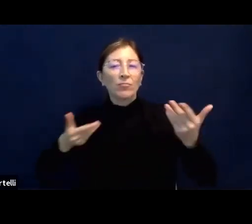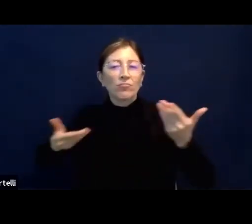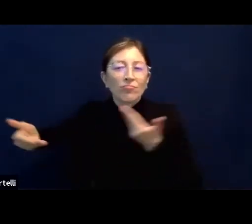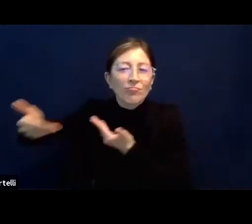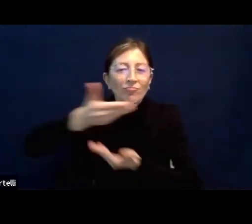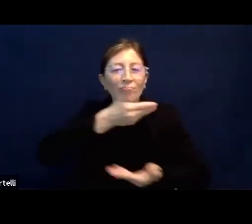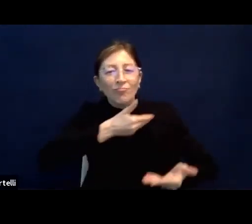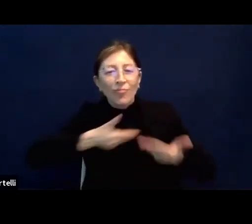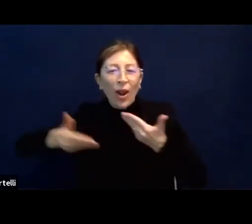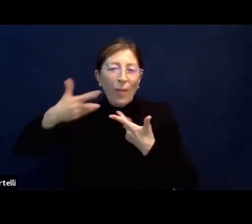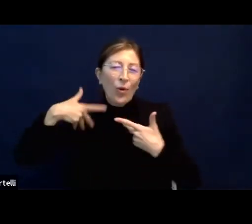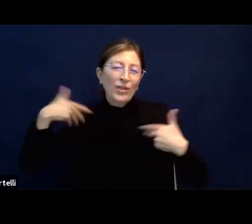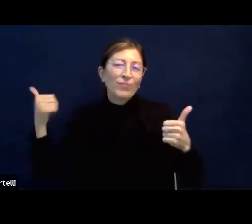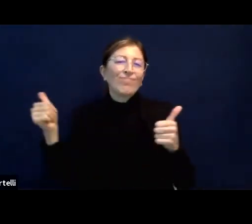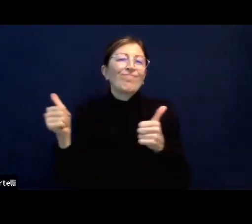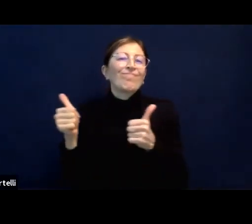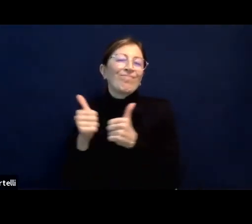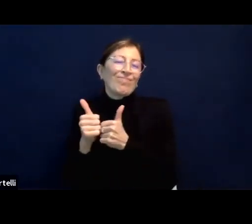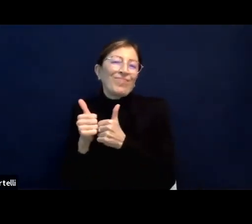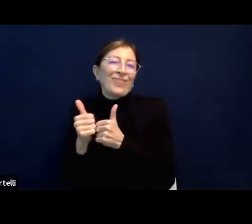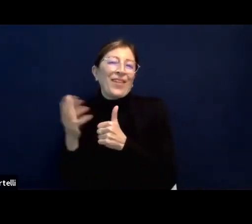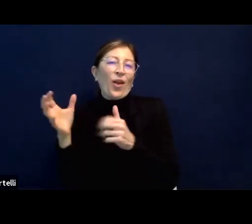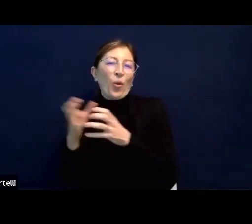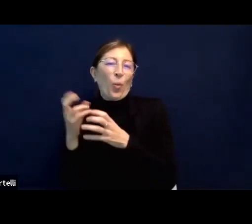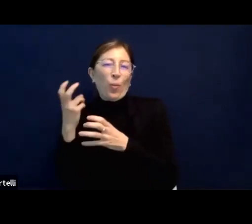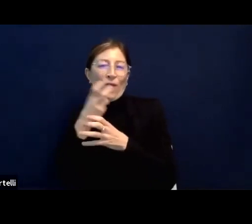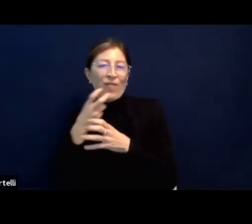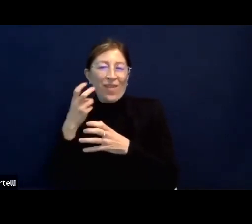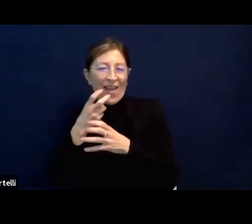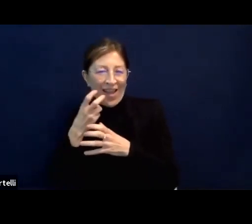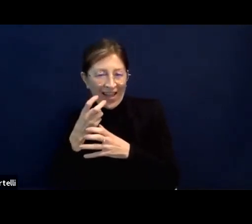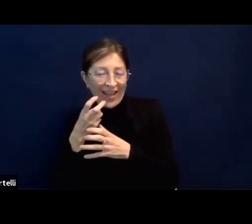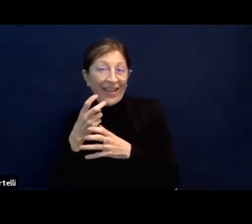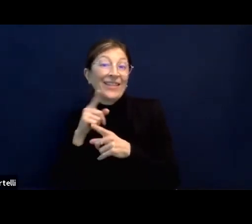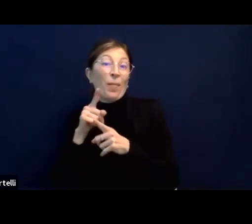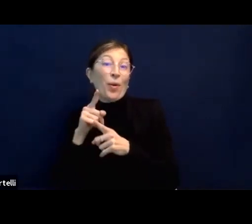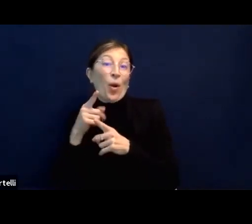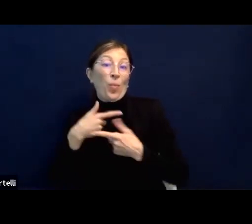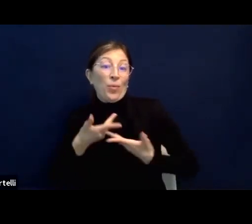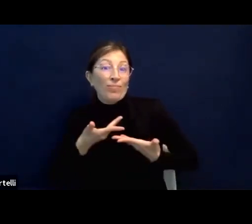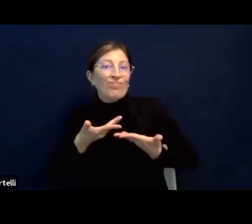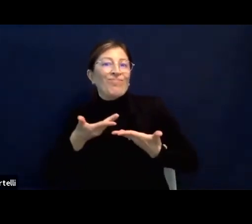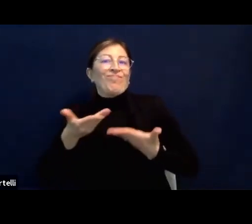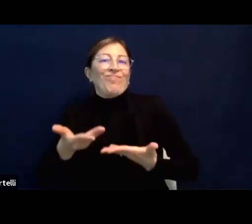di FIAD, che mi ha coinvolto direttamente quest'oggi.